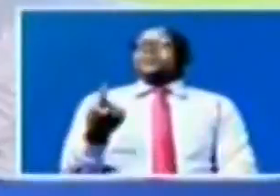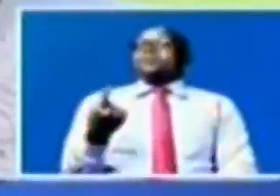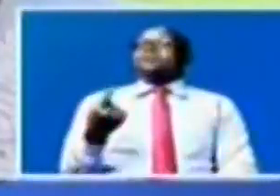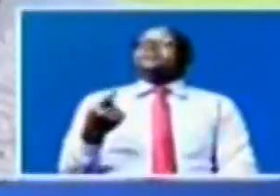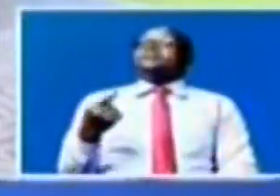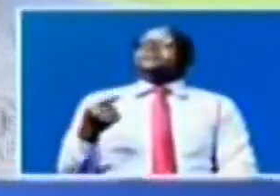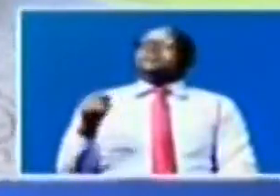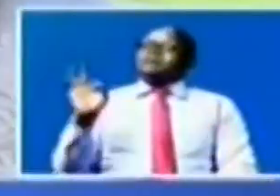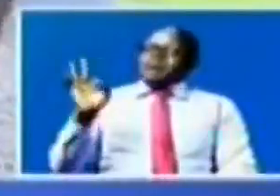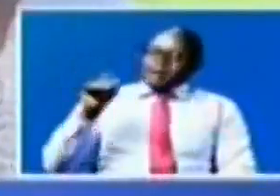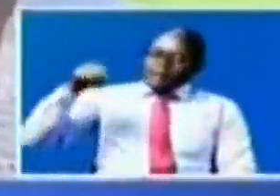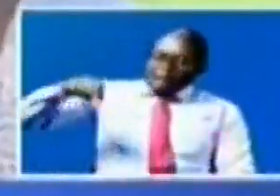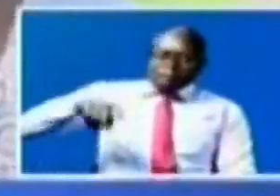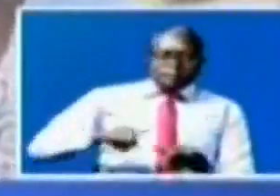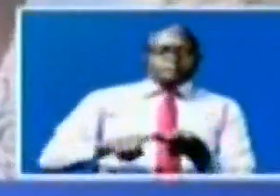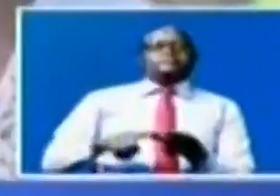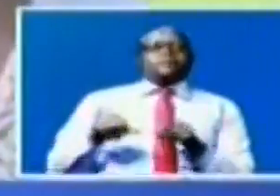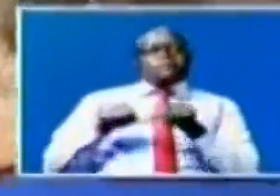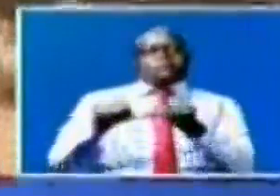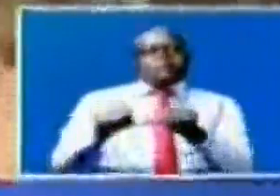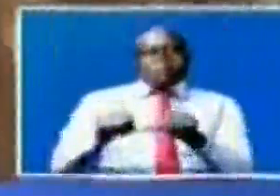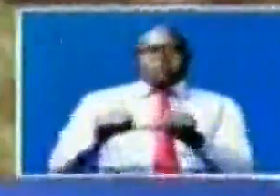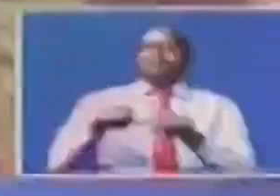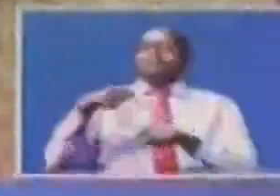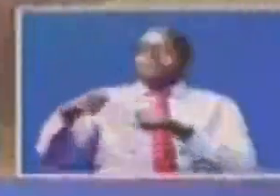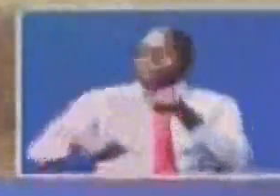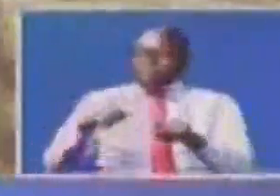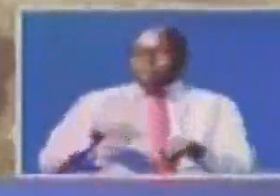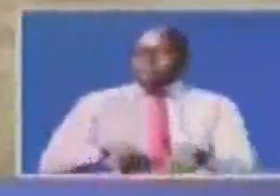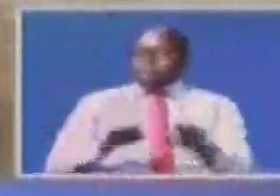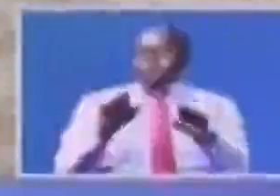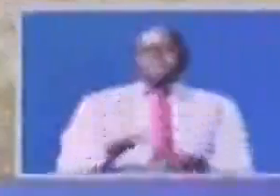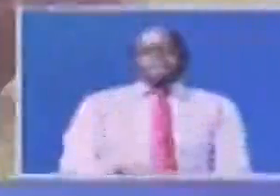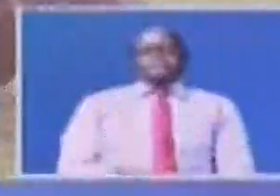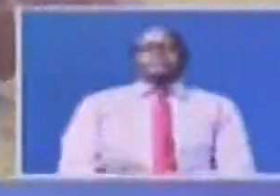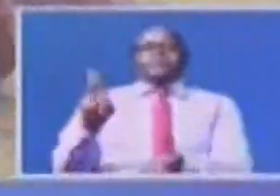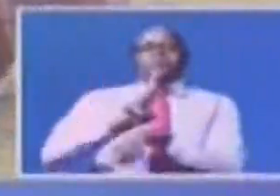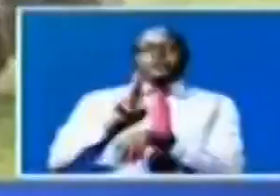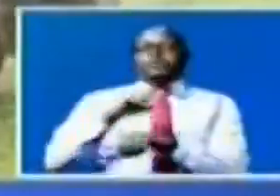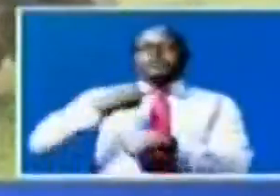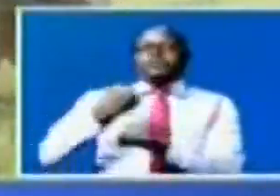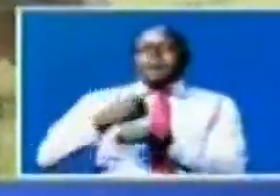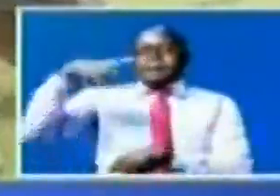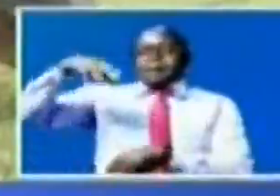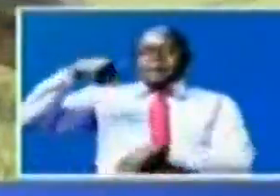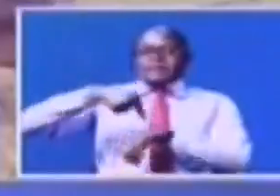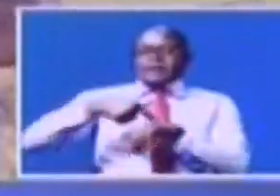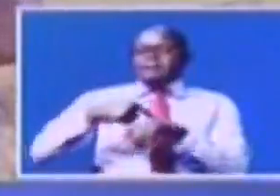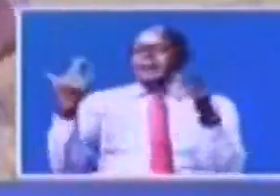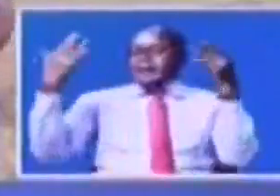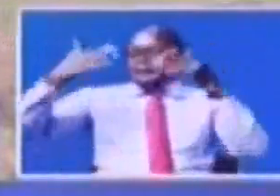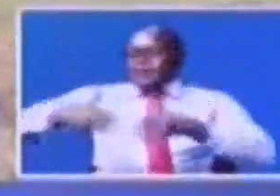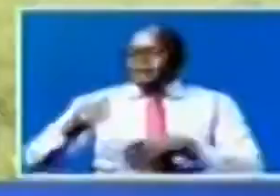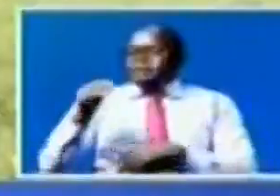mbolea, unaifuata nyuma, inaenda tu polepole yenyewe. Pia zinatumika kama chanzo cha kawi ya umeme nyumbani wakati wote, hasa usiku,